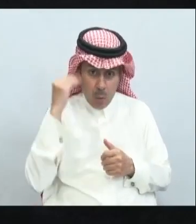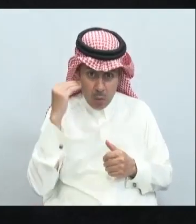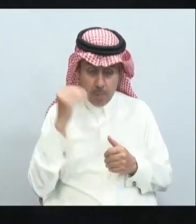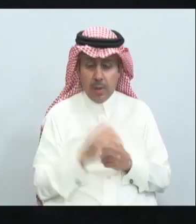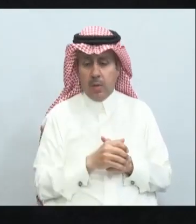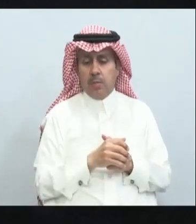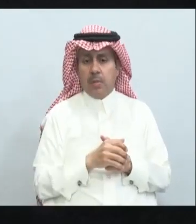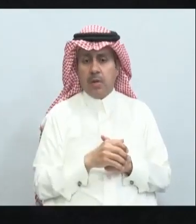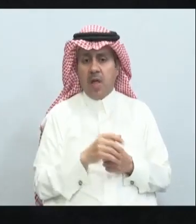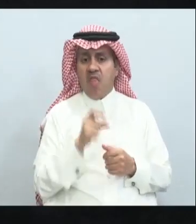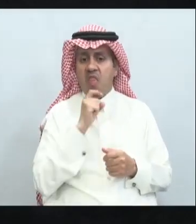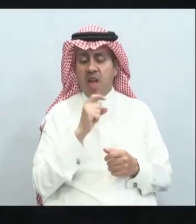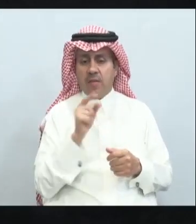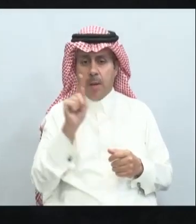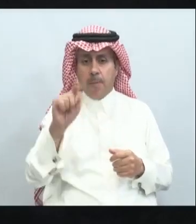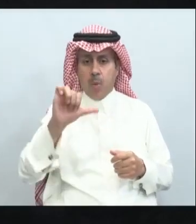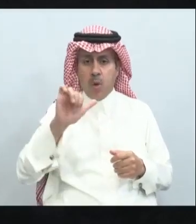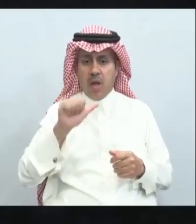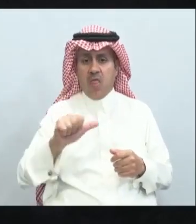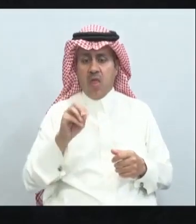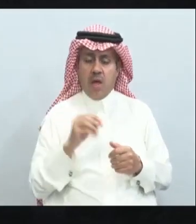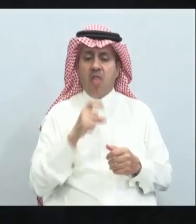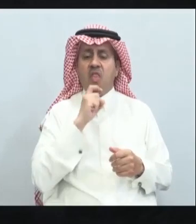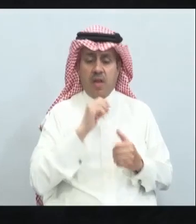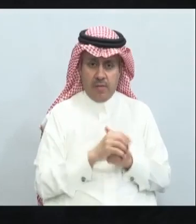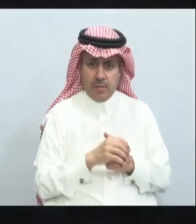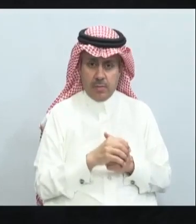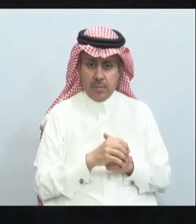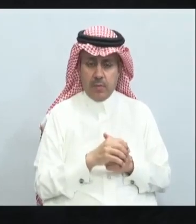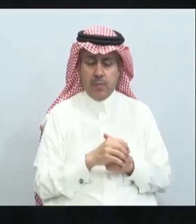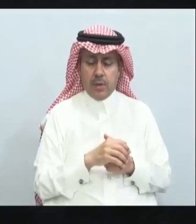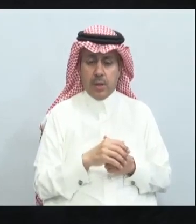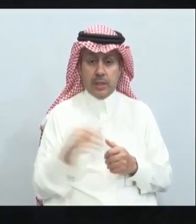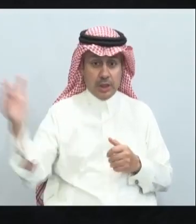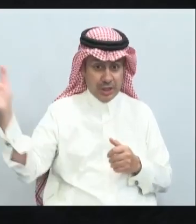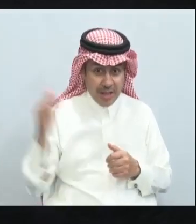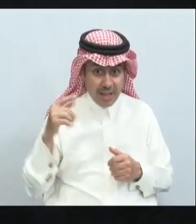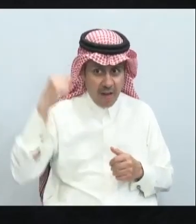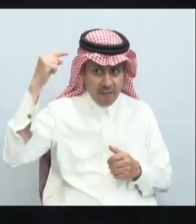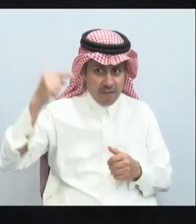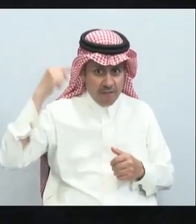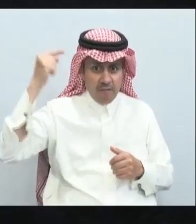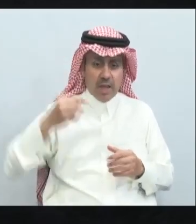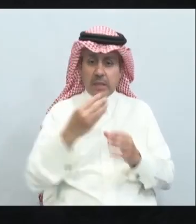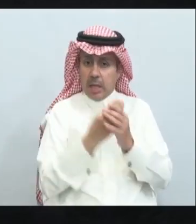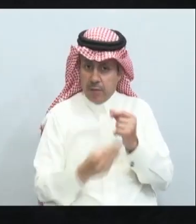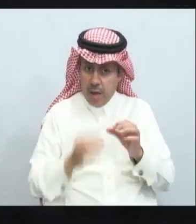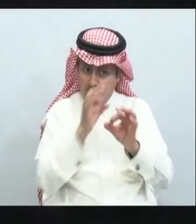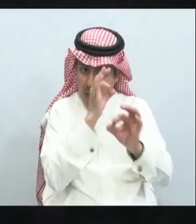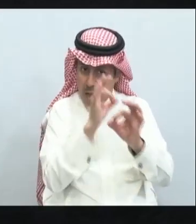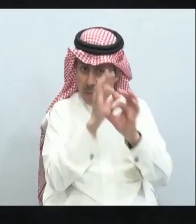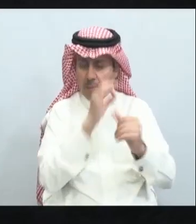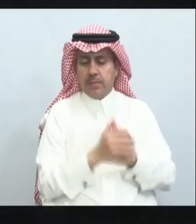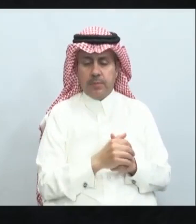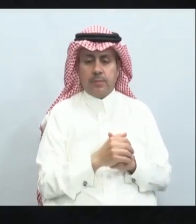تكون من المراه ولذلك جاءت فكره اطفال الانابيب جاءت فكره اطفال